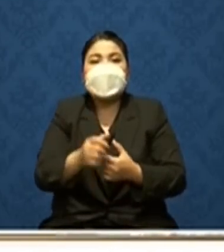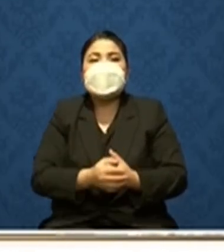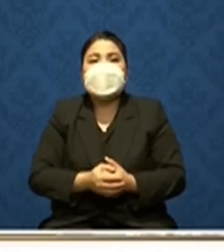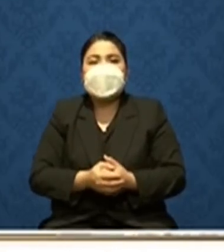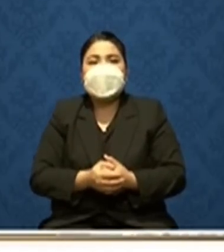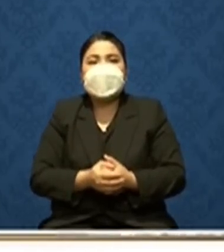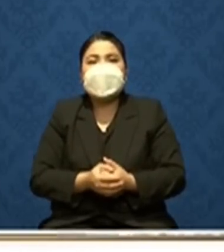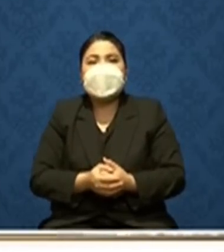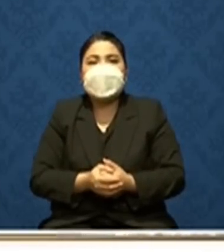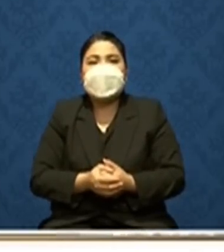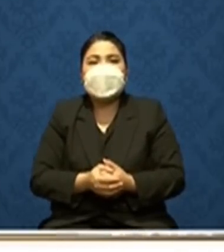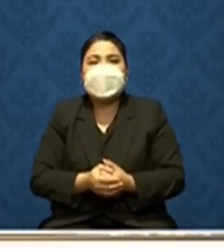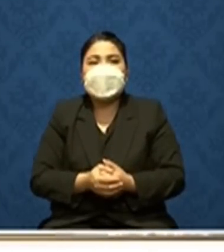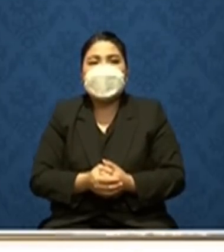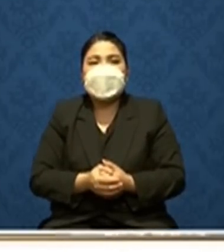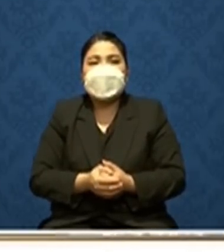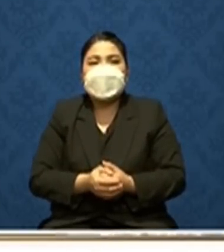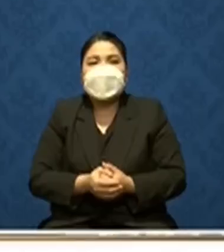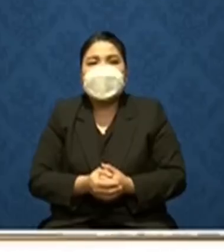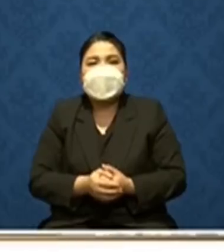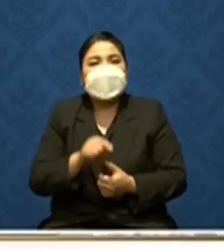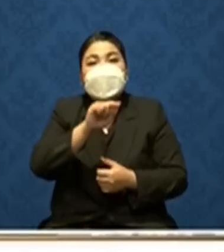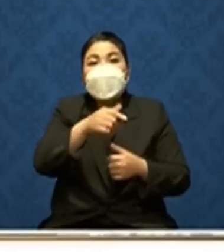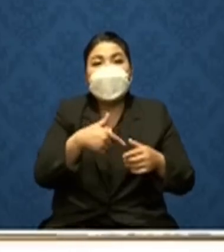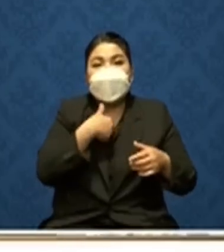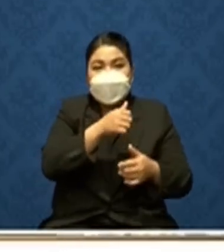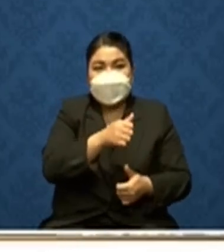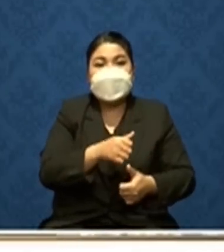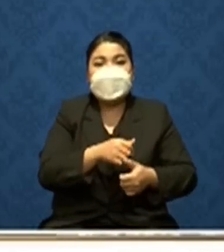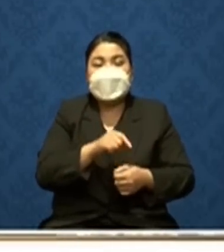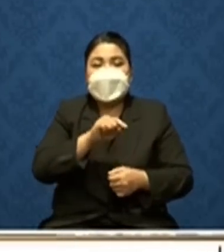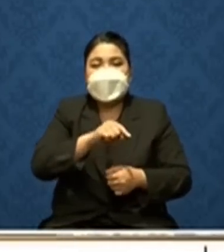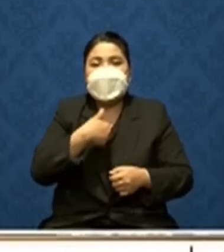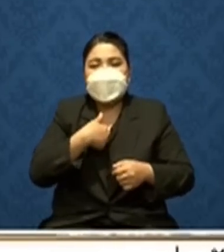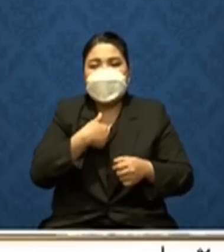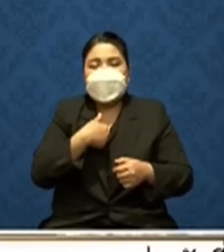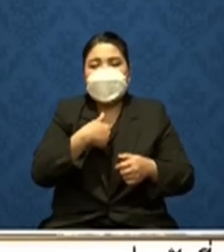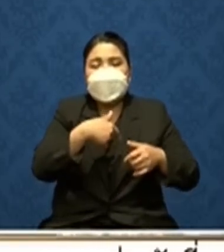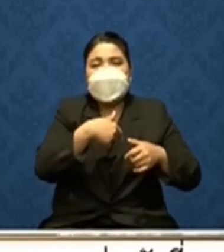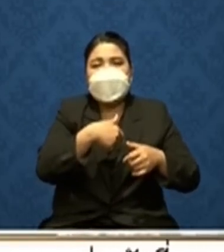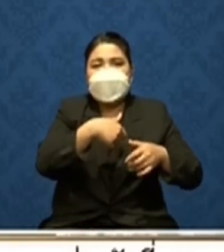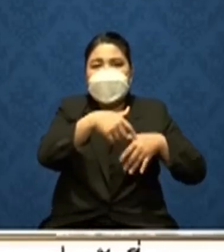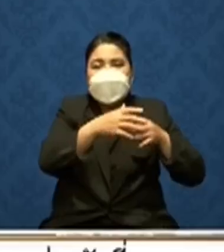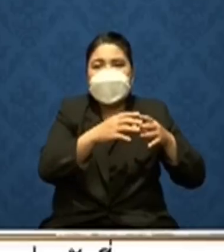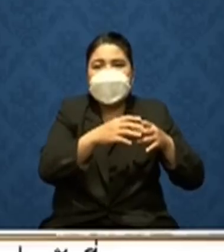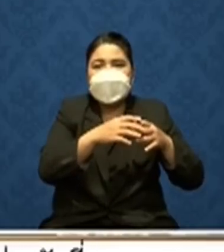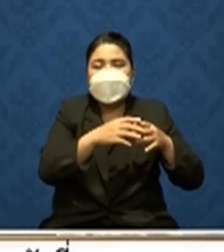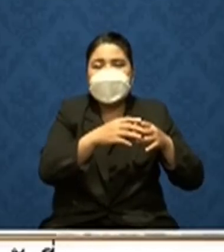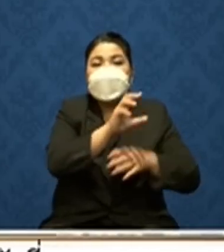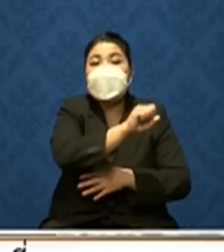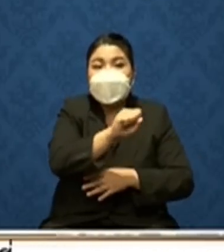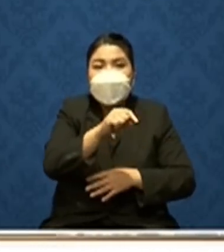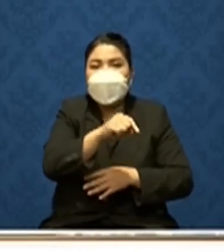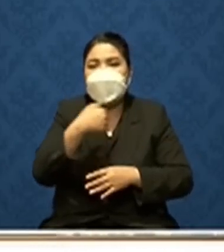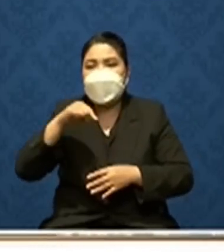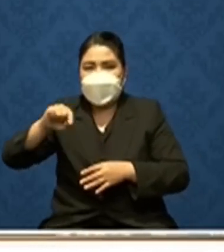ชื่อเสียงในสภาไม่ชนะสภาประชาชนแน่นอนครับผมยังเชื่อมั่นอำนาจอธิปไตยคืนมาได้ปกครองสูงสุด